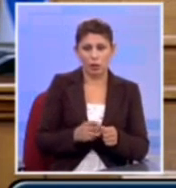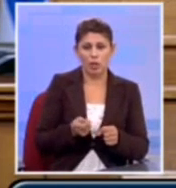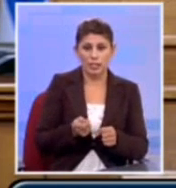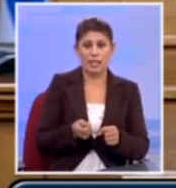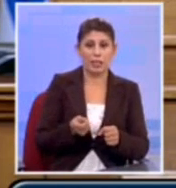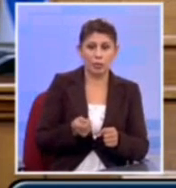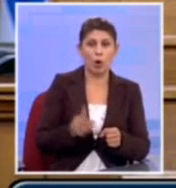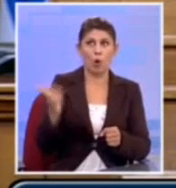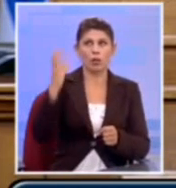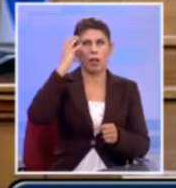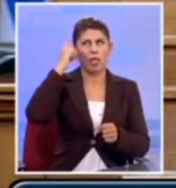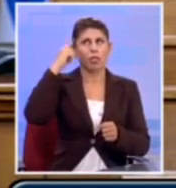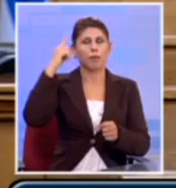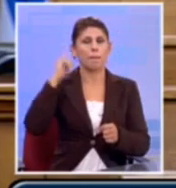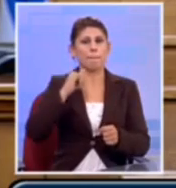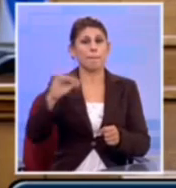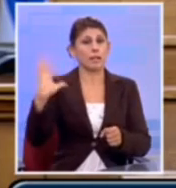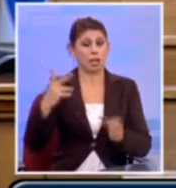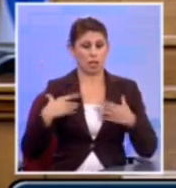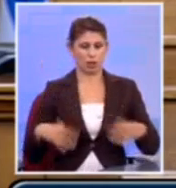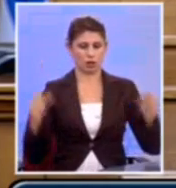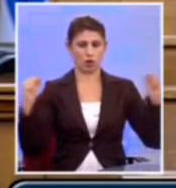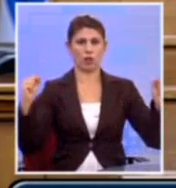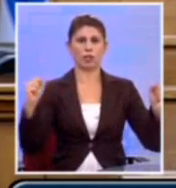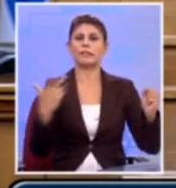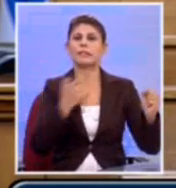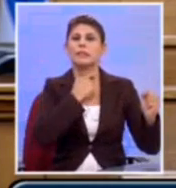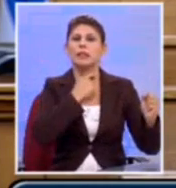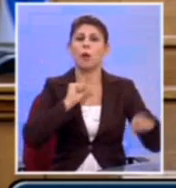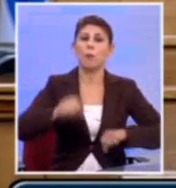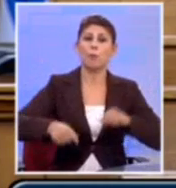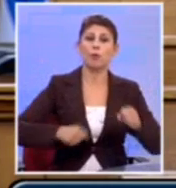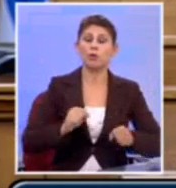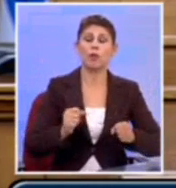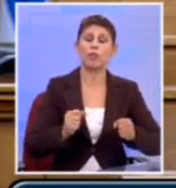όταν θυμόμαστε πάντα ότι για να είσαι ζωντανός χρειάζεται μια προσπάθεια